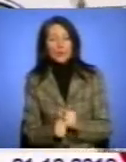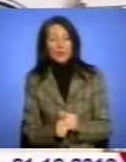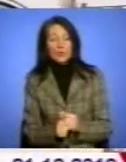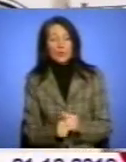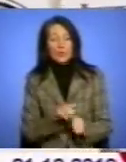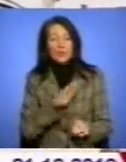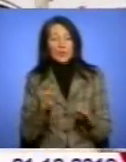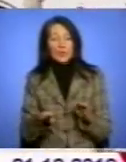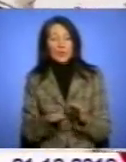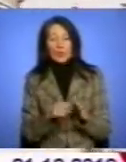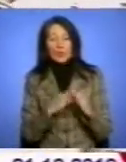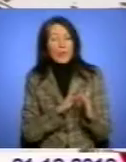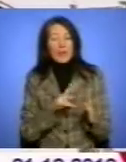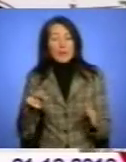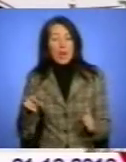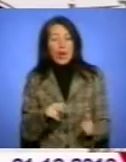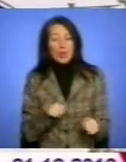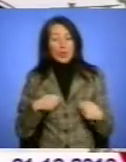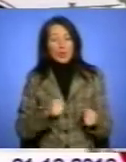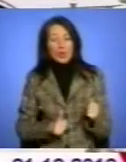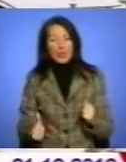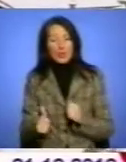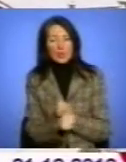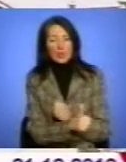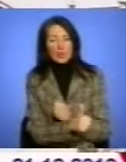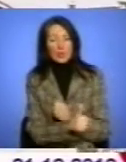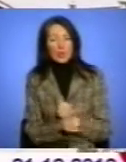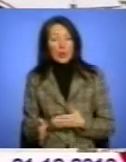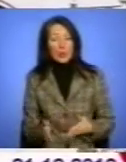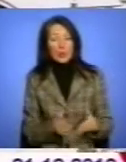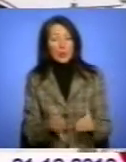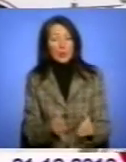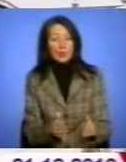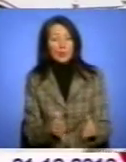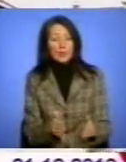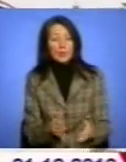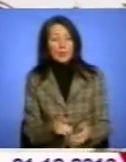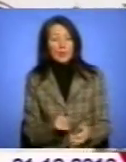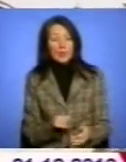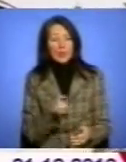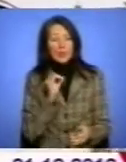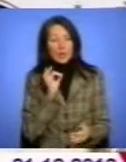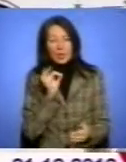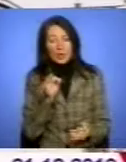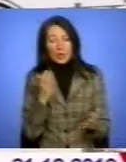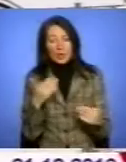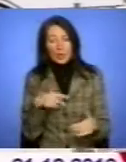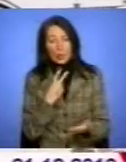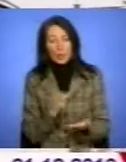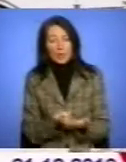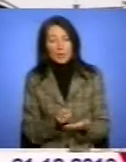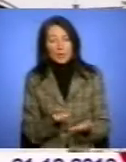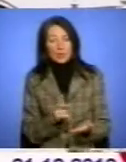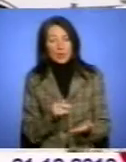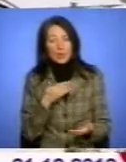Під домами не ходжу, стараюся обійти або по дорозі щоб подивлюся, якщо нема, то вже тоді